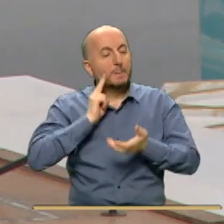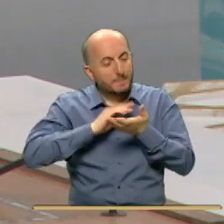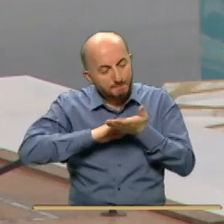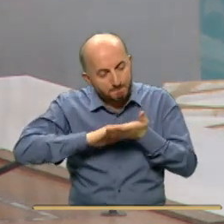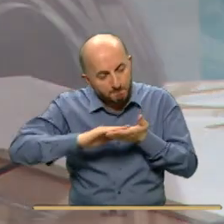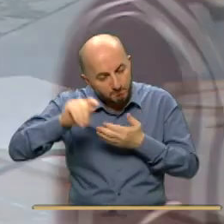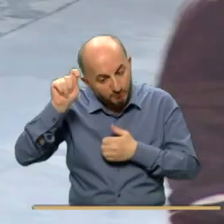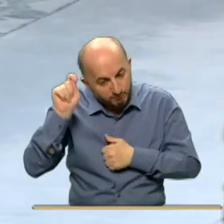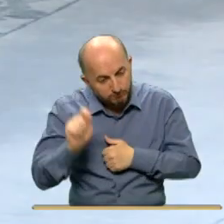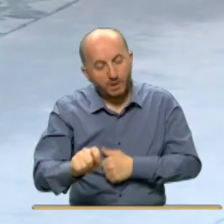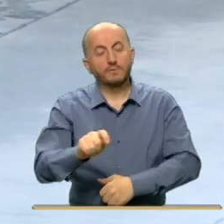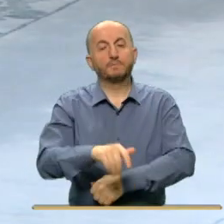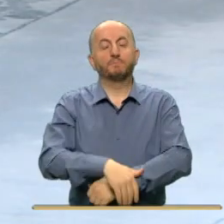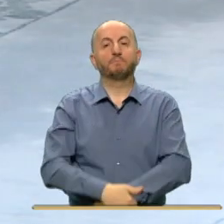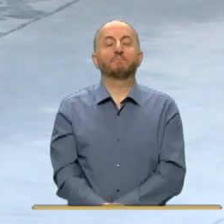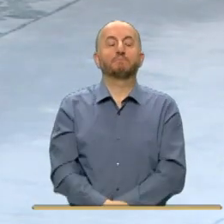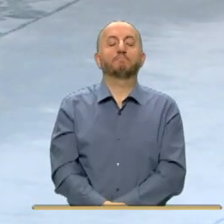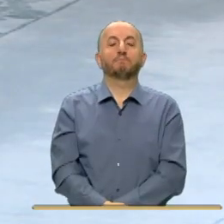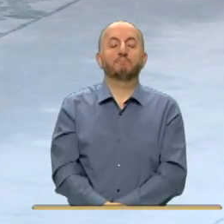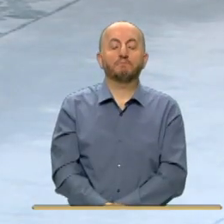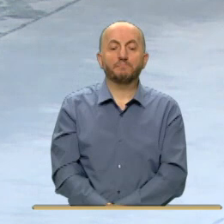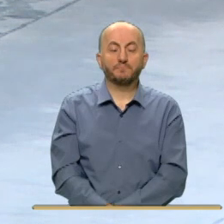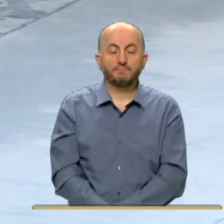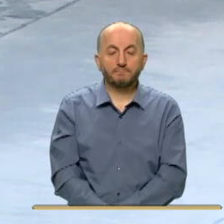yapabiliriz değerli kardeşlerim.